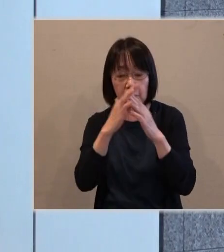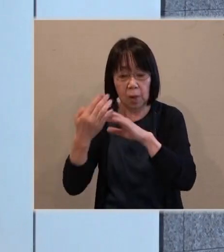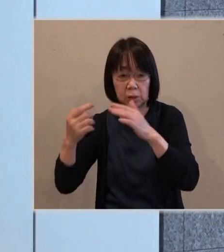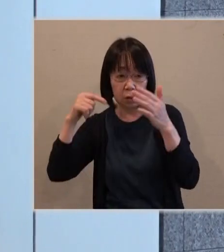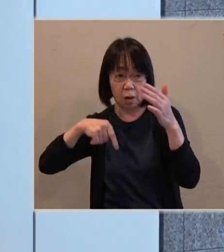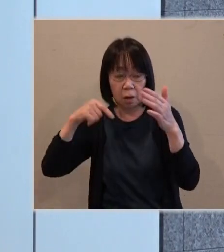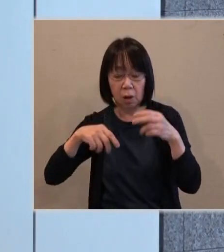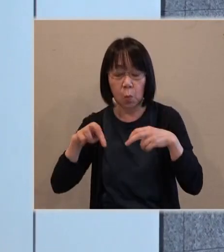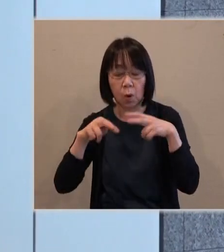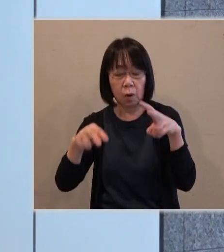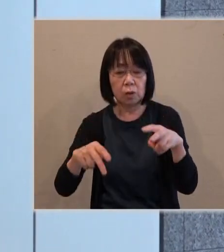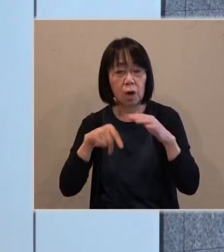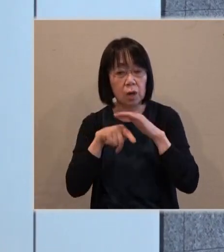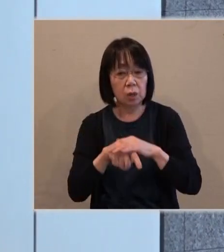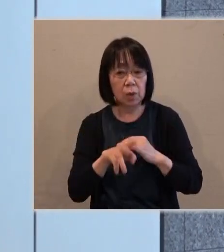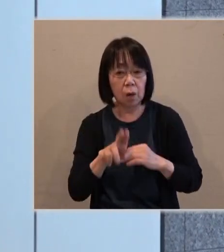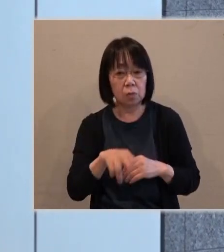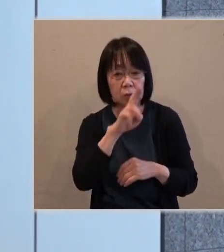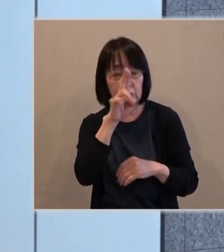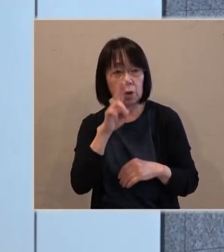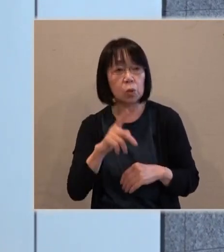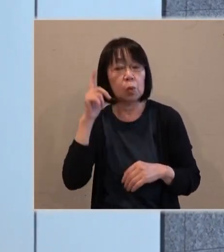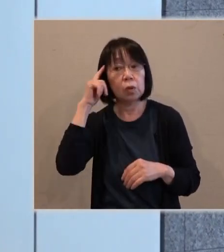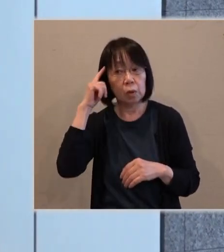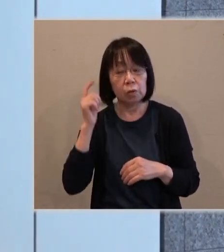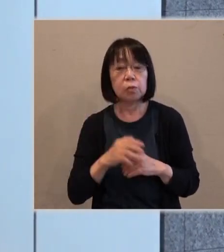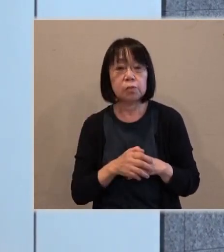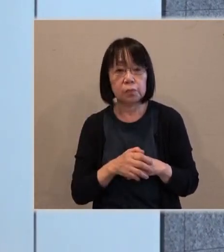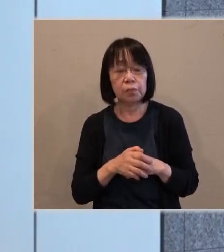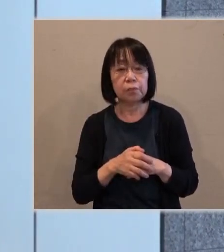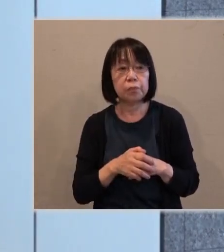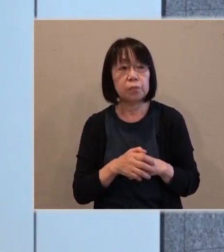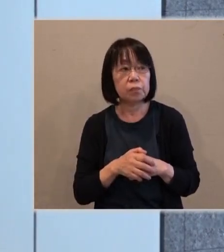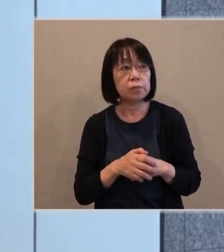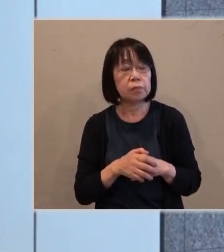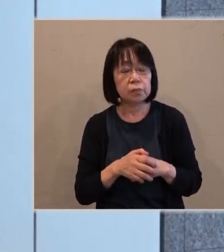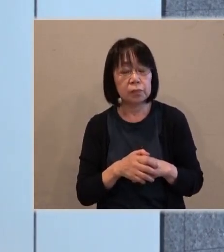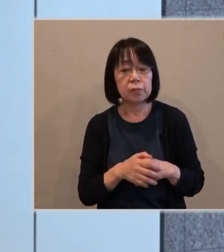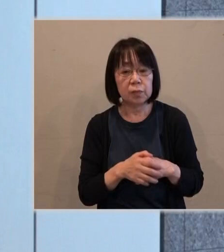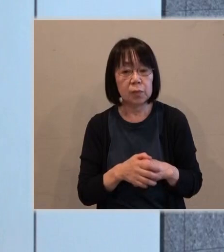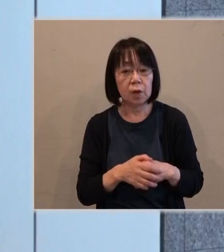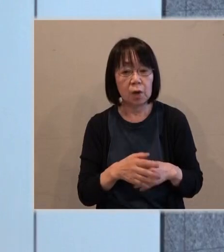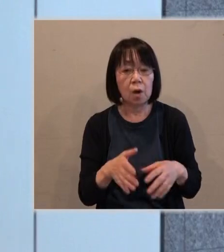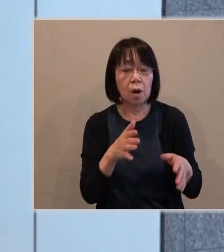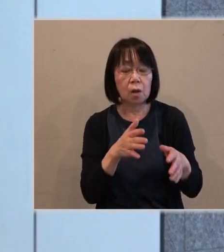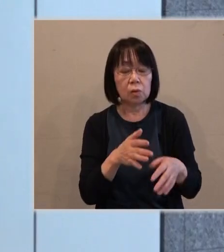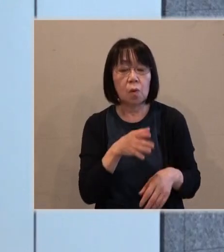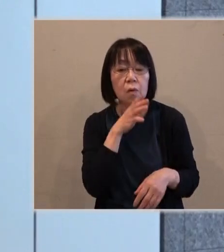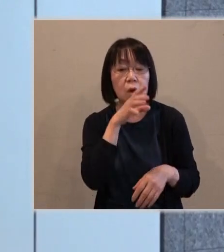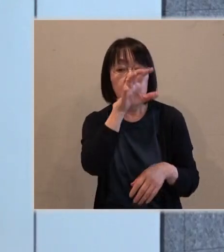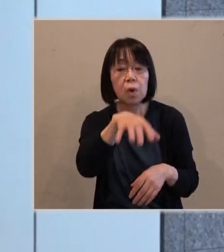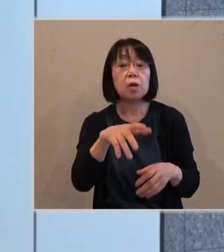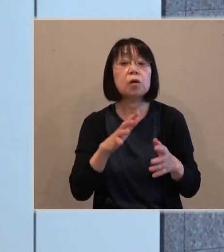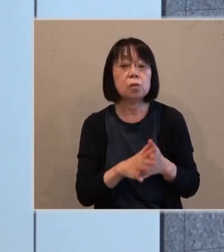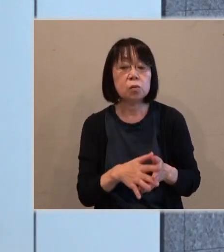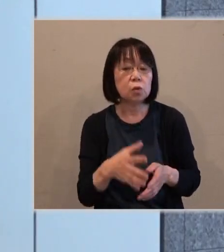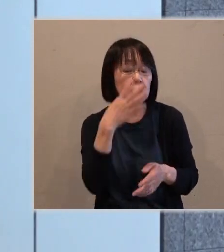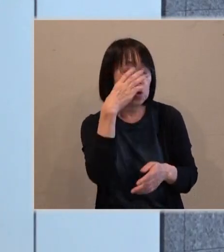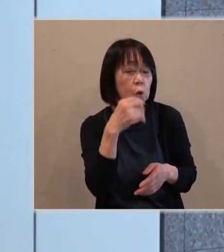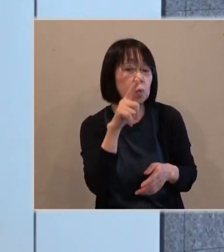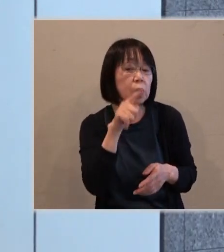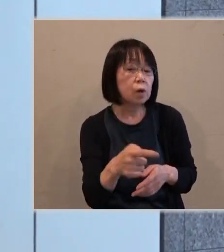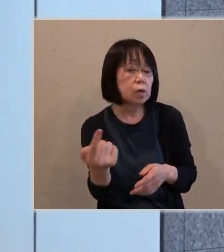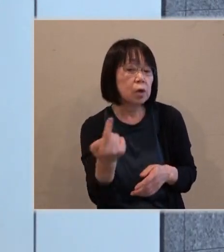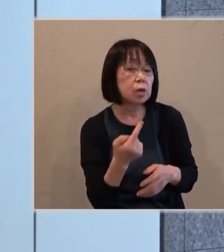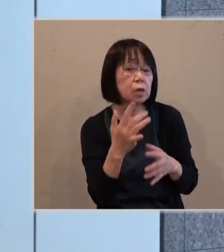会スポーツ大会の運営のボランティアってそこに興味持って来た人にしか見てもらえない、伝わらないっていう、